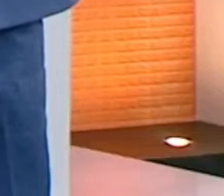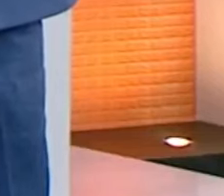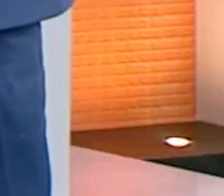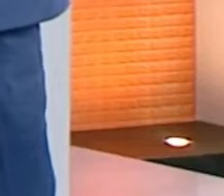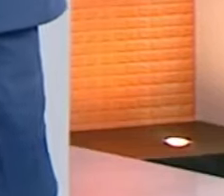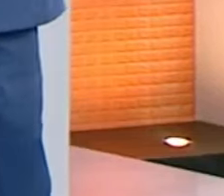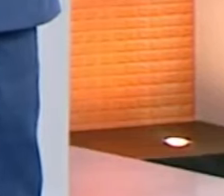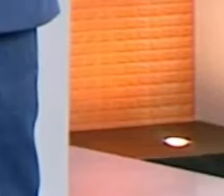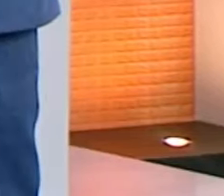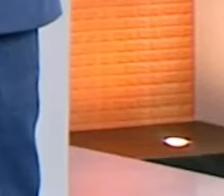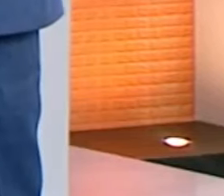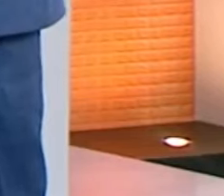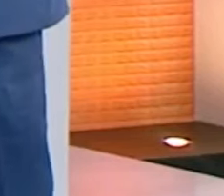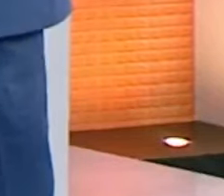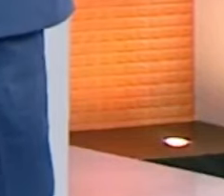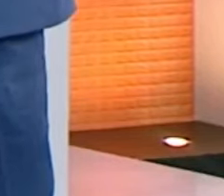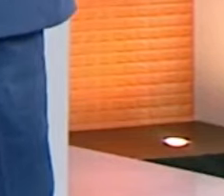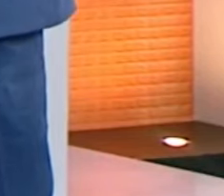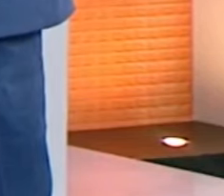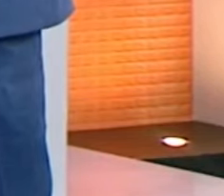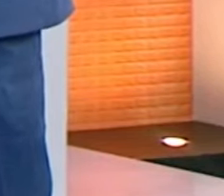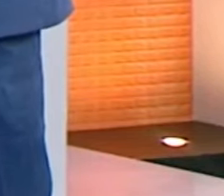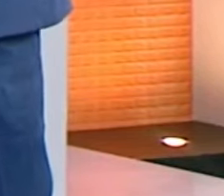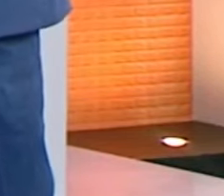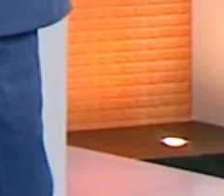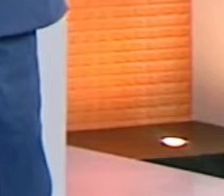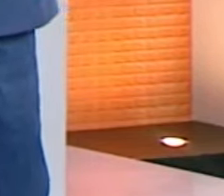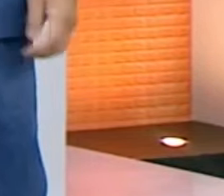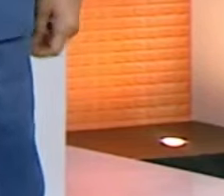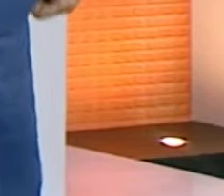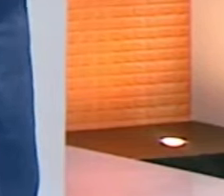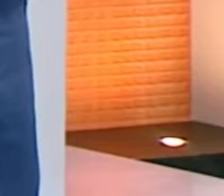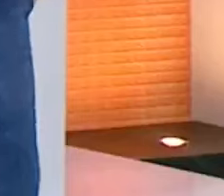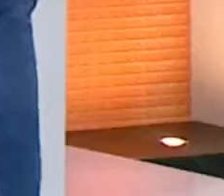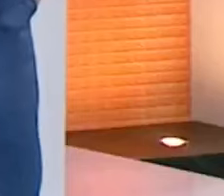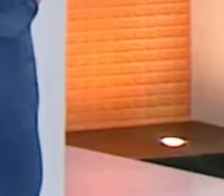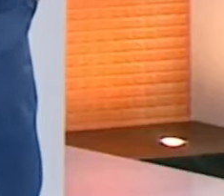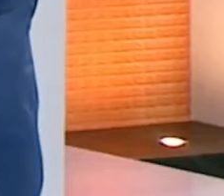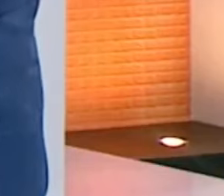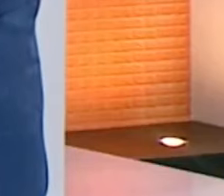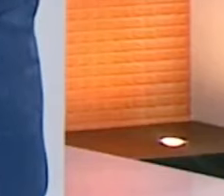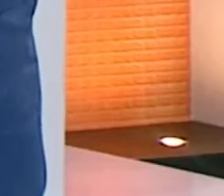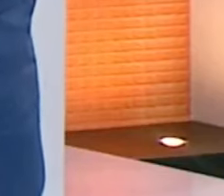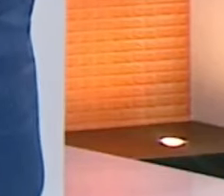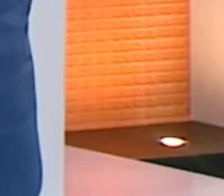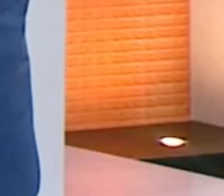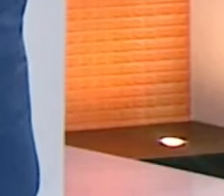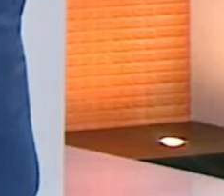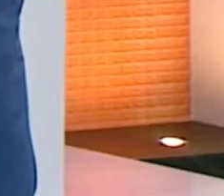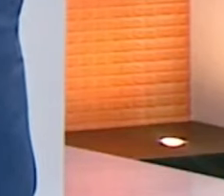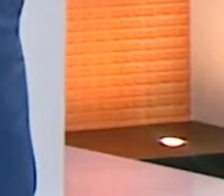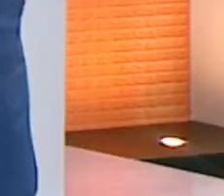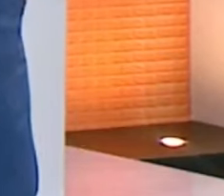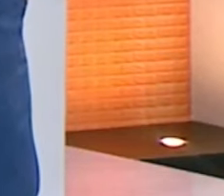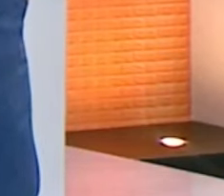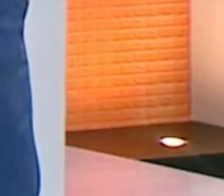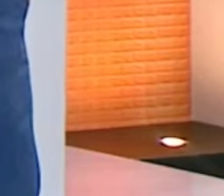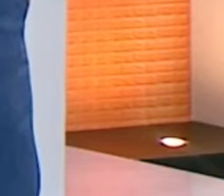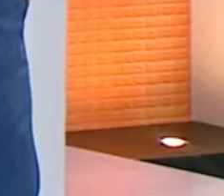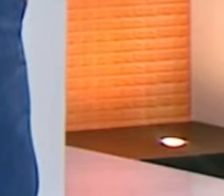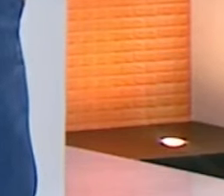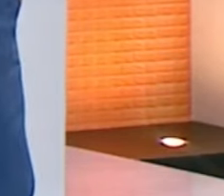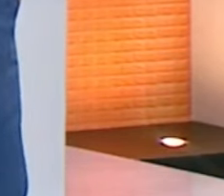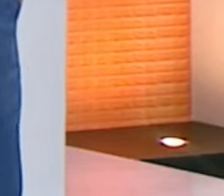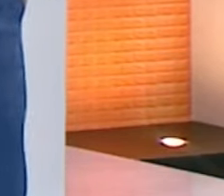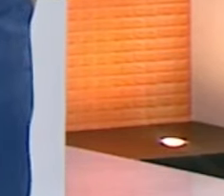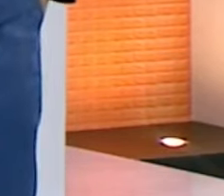Igan, mauna ka sa mga balita. Mag-subscribe sa GMA Integrated News sa YouTube. Sa mga kapuso abroad, subaybayan niyo kami sa GMA